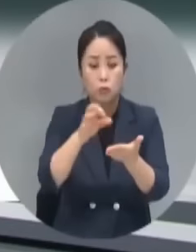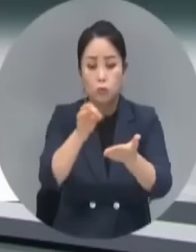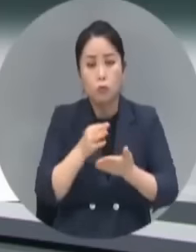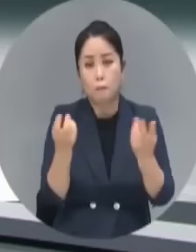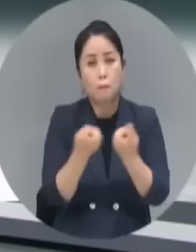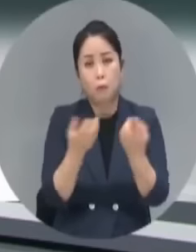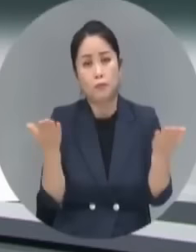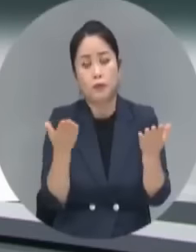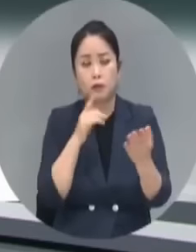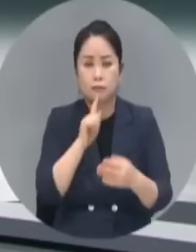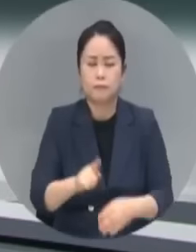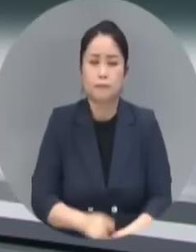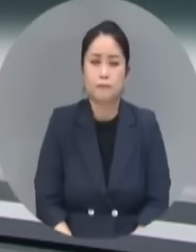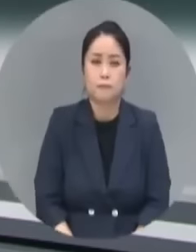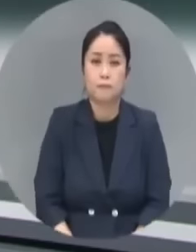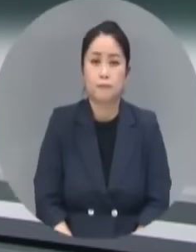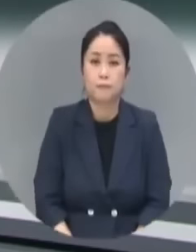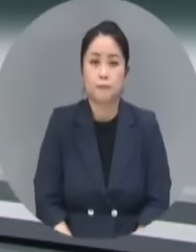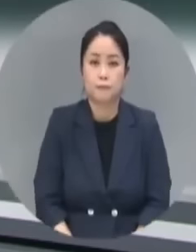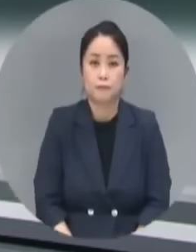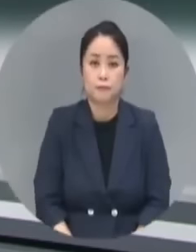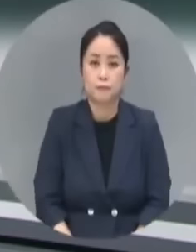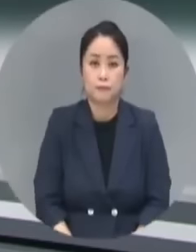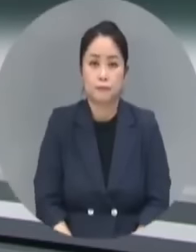현재로선 없다고 합니다. 김윤아 기자입니다.